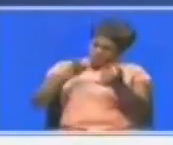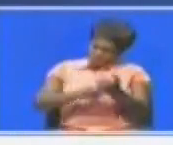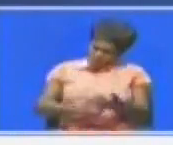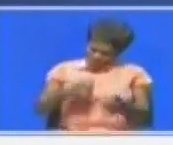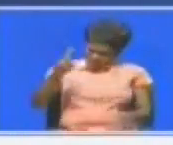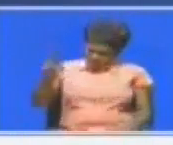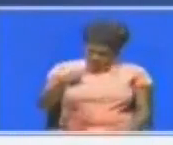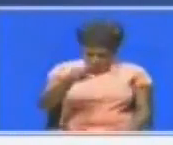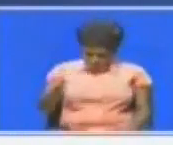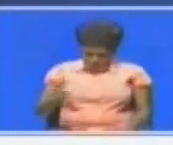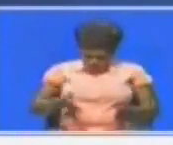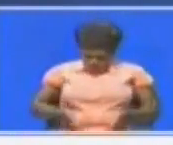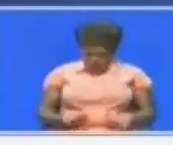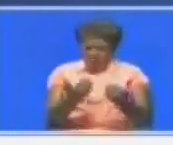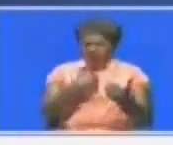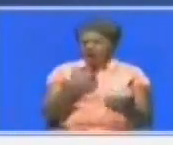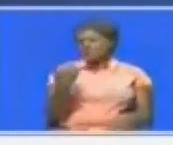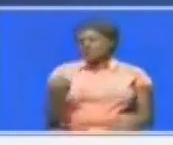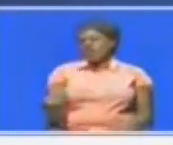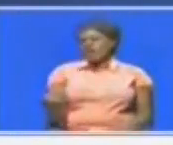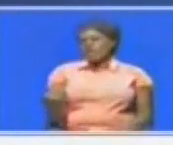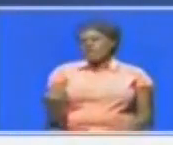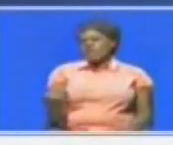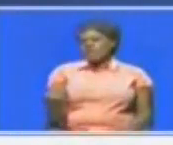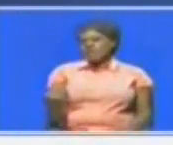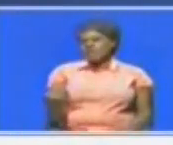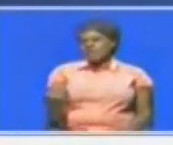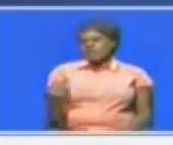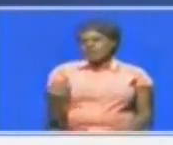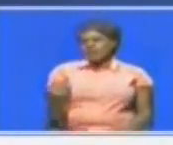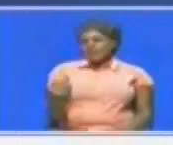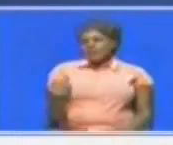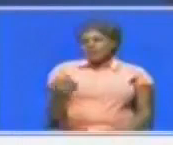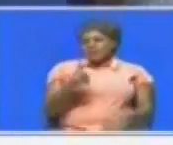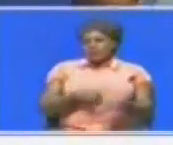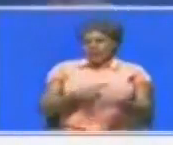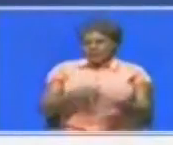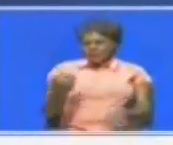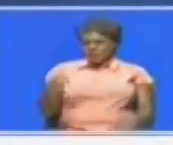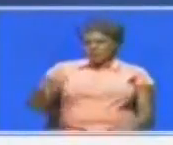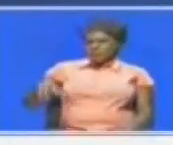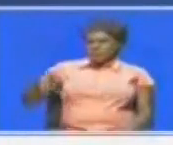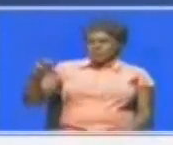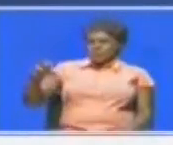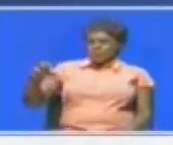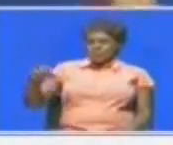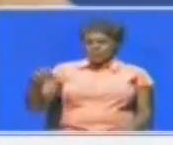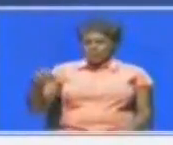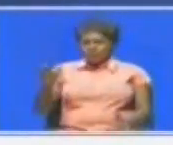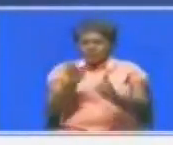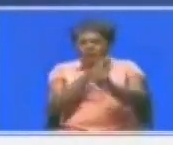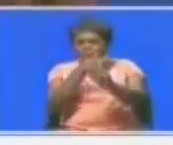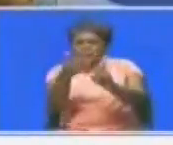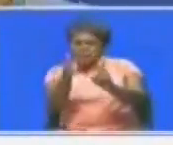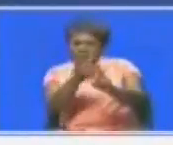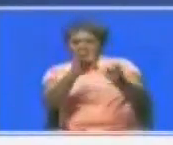nimefanya makosa, nimeza kule nje. Manake unamnyima ule mtoto wa identity, alafu watoto wakianza kukua, wanaanza kutongozana huko nje, unakuja kukuta